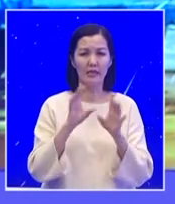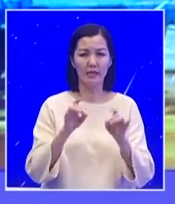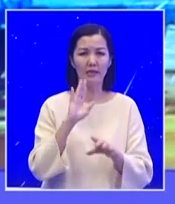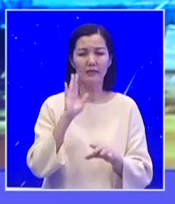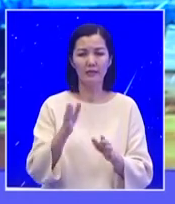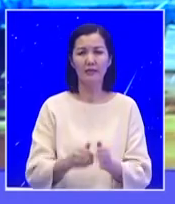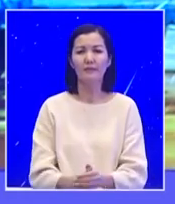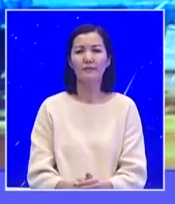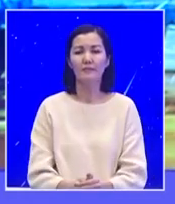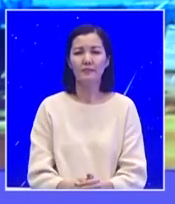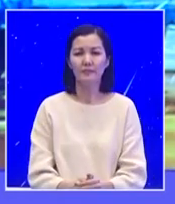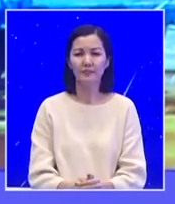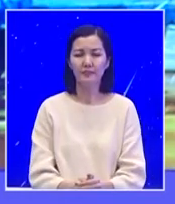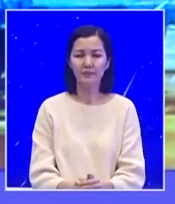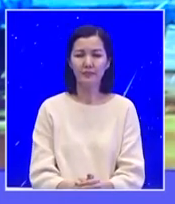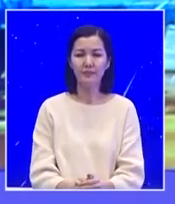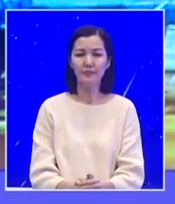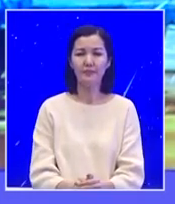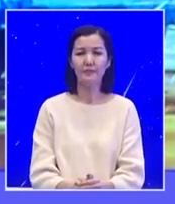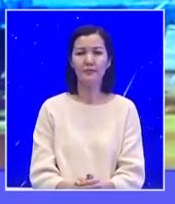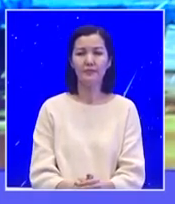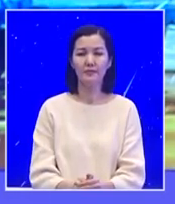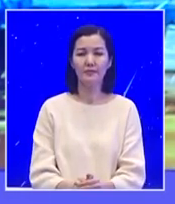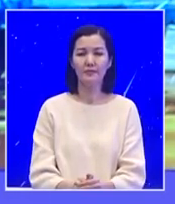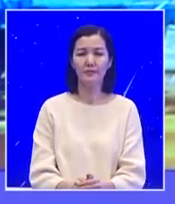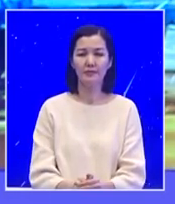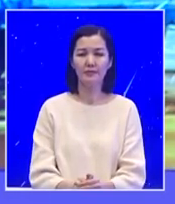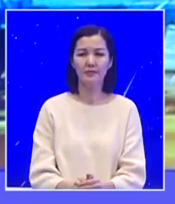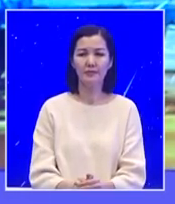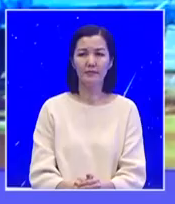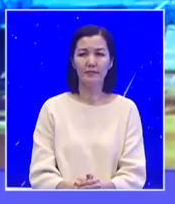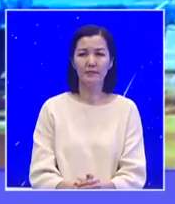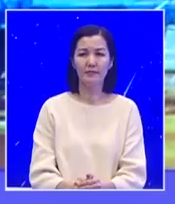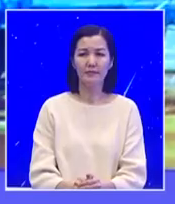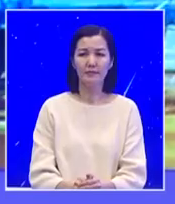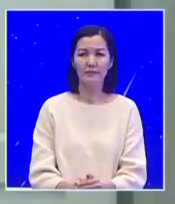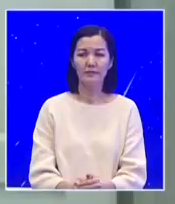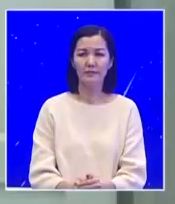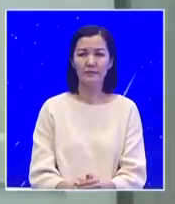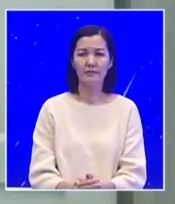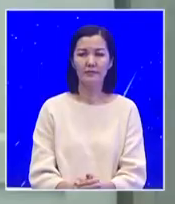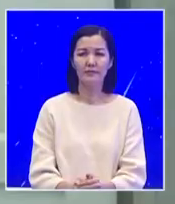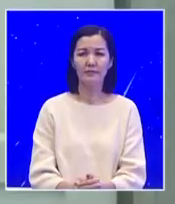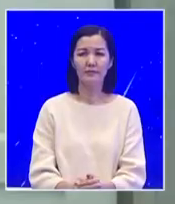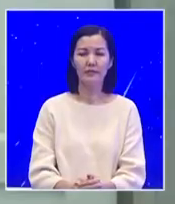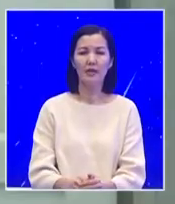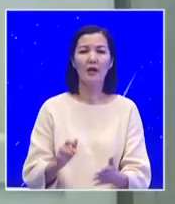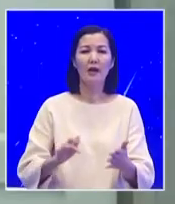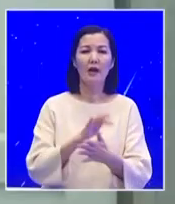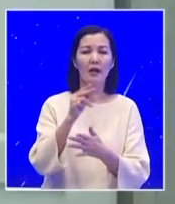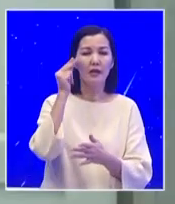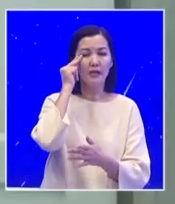ұруханаға жатқызбайық емдеуге болады. Осы және өзгеде жақан жаңалықтары келесі топтамада. Харбин қаласындағы